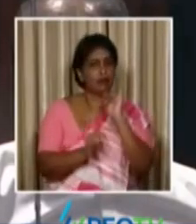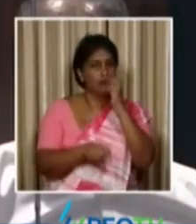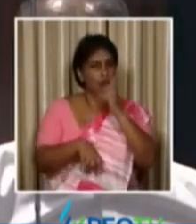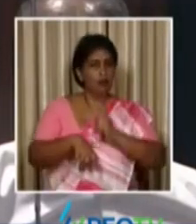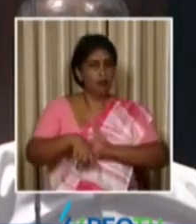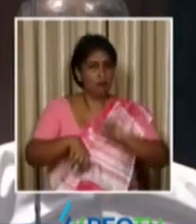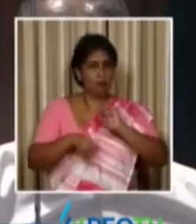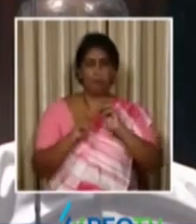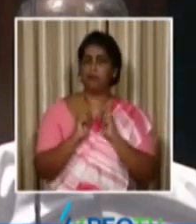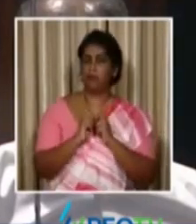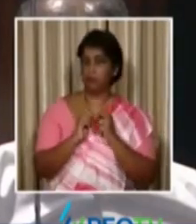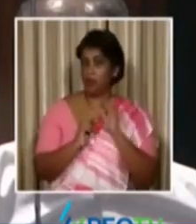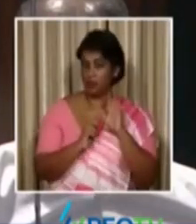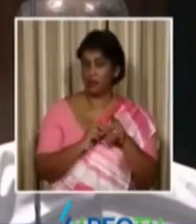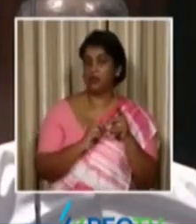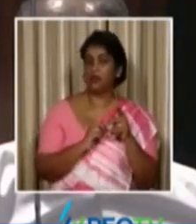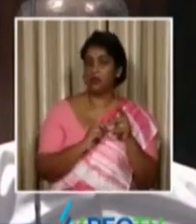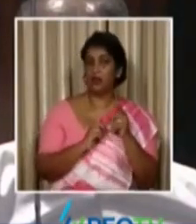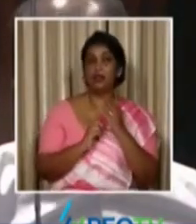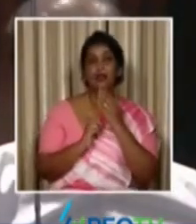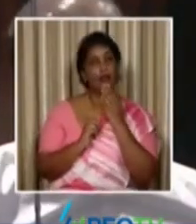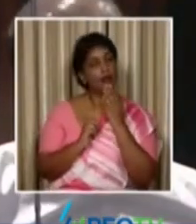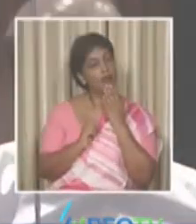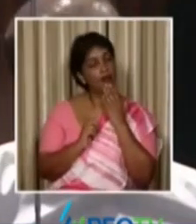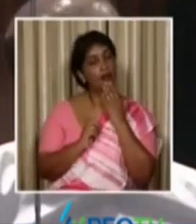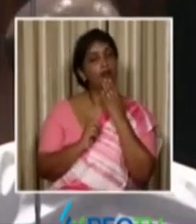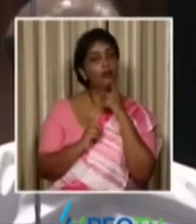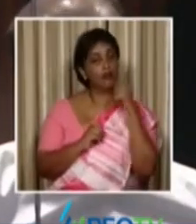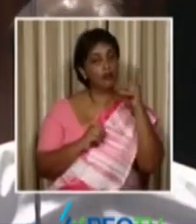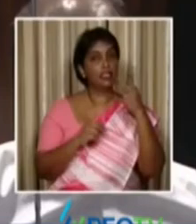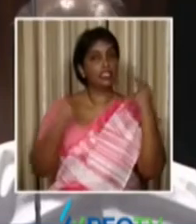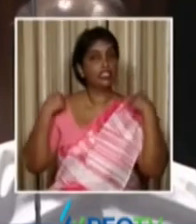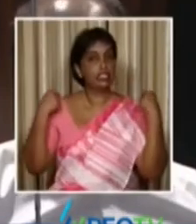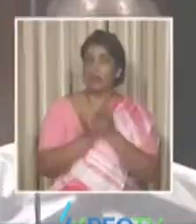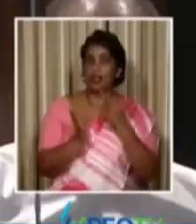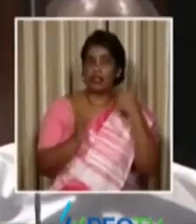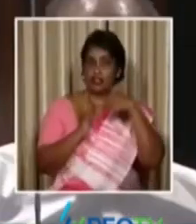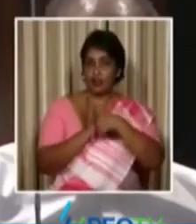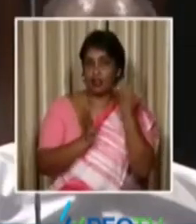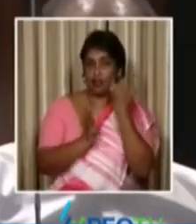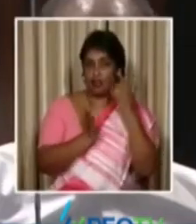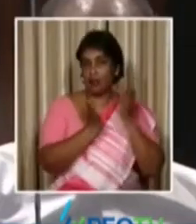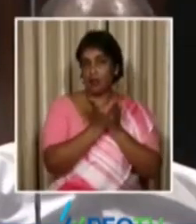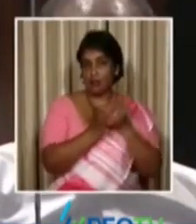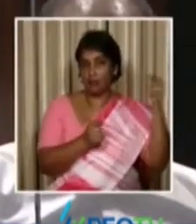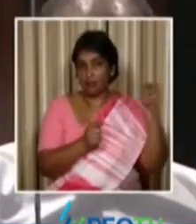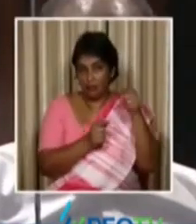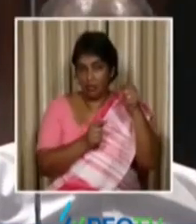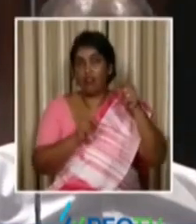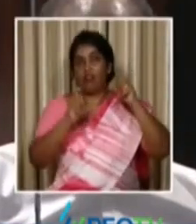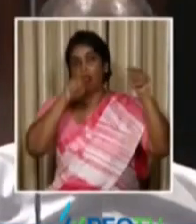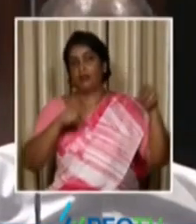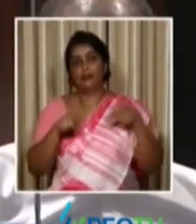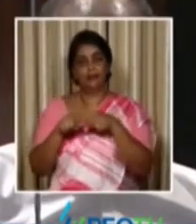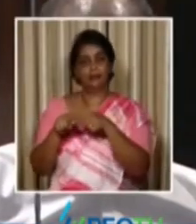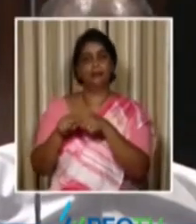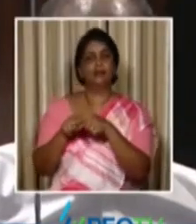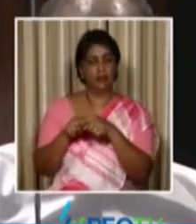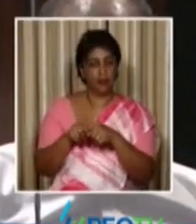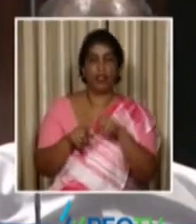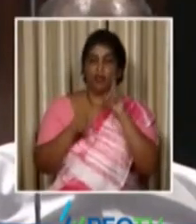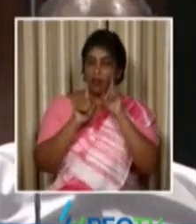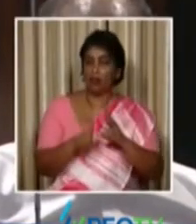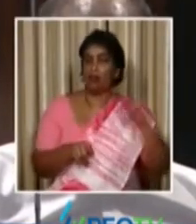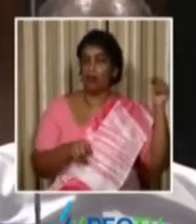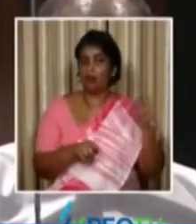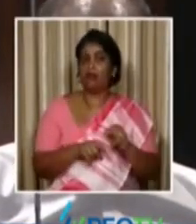භාජන වීමේ ඉඩක් තියෙනවායි කියලා ඇමරිකානු හෝම්ලන්ඩ් සෙකියුරිටි එකක් දැනට කියලා තියෙනවා කලම්බු වරායට තමයි එන්න නියමිතව තියෙන්නේ ඒ නිසා මේක